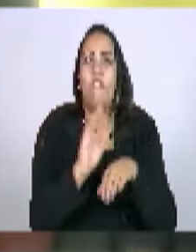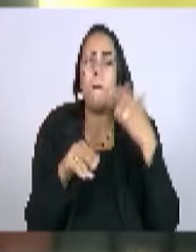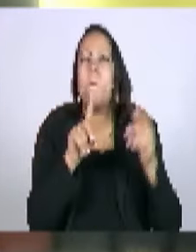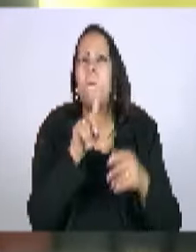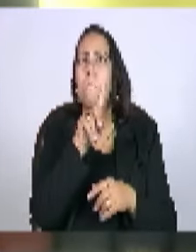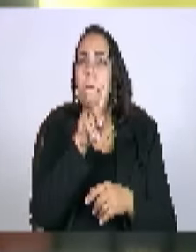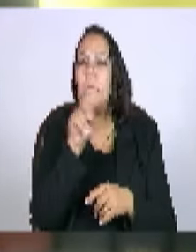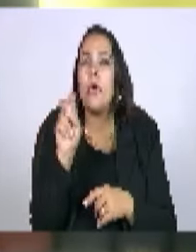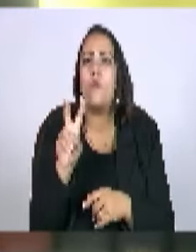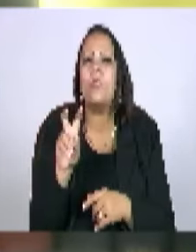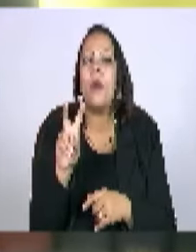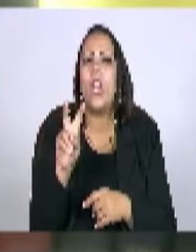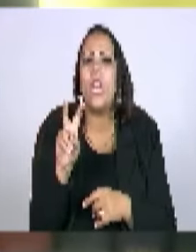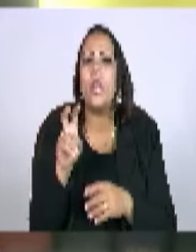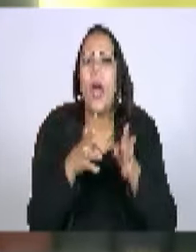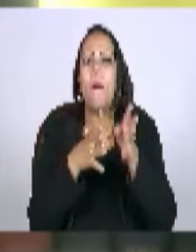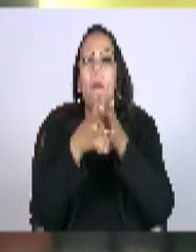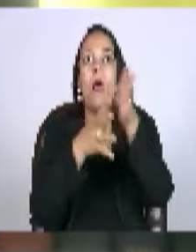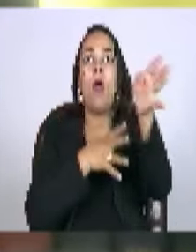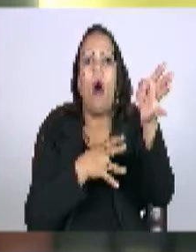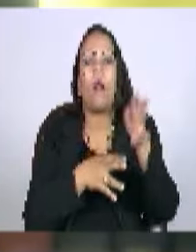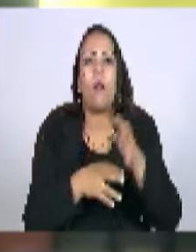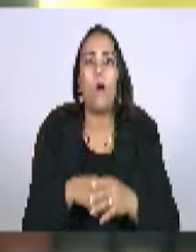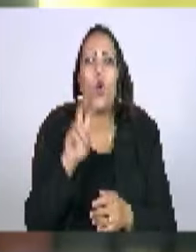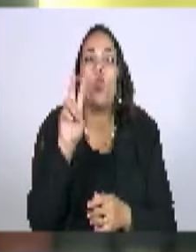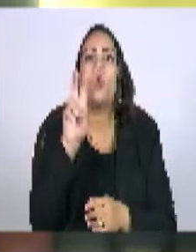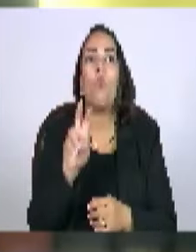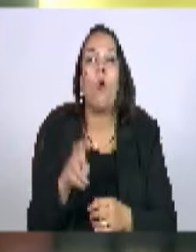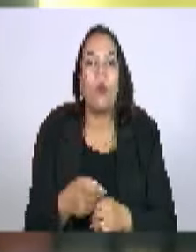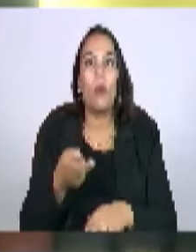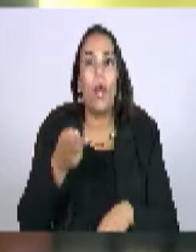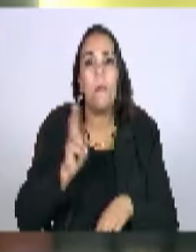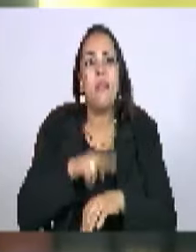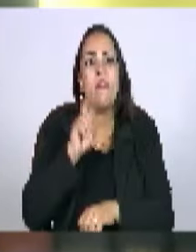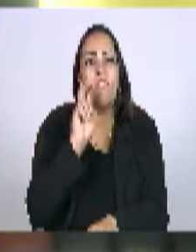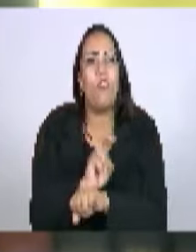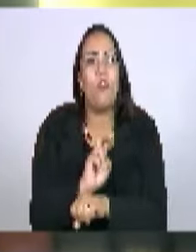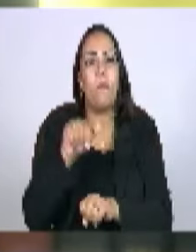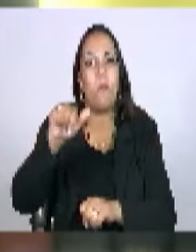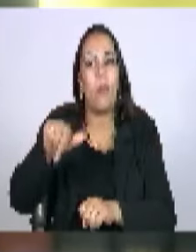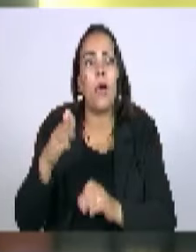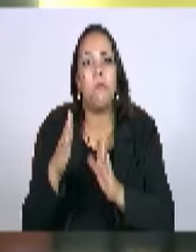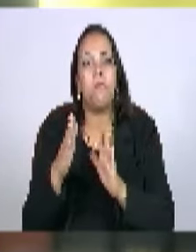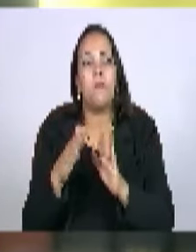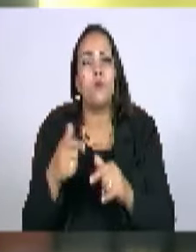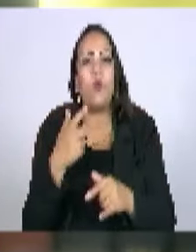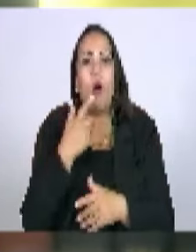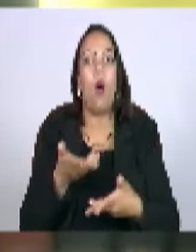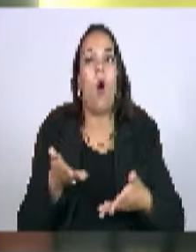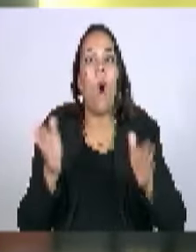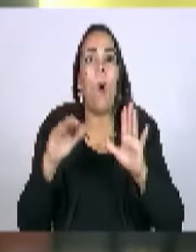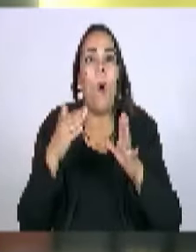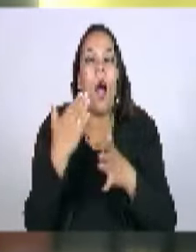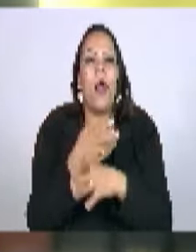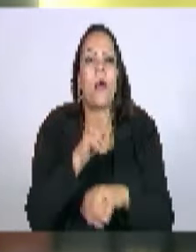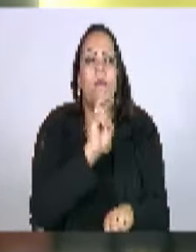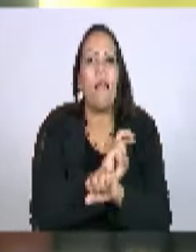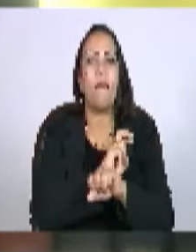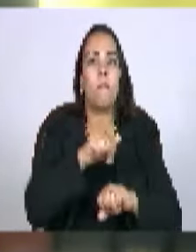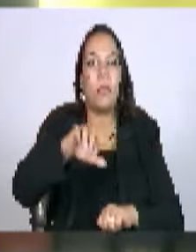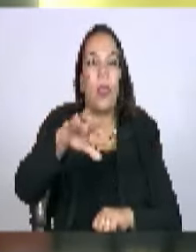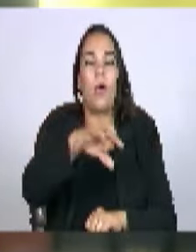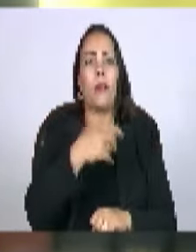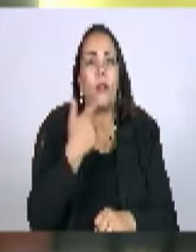170 مليار دولار لكن في دين محلي ضخم جدا اللي هو الاستدانه الداخليه